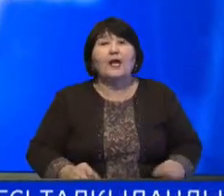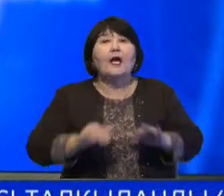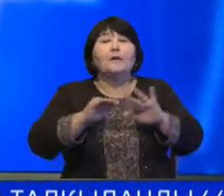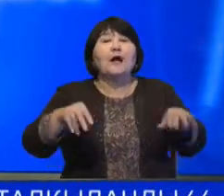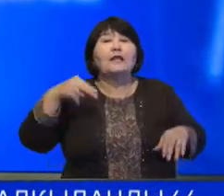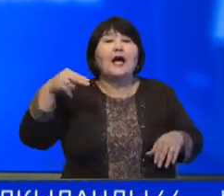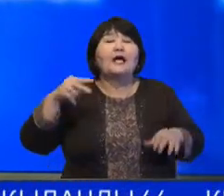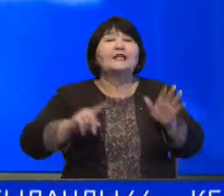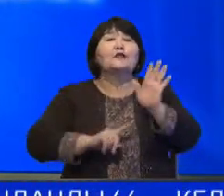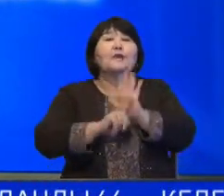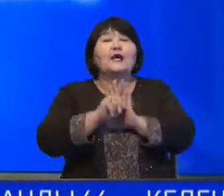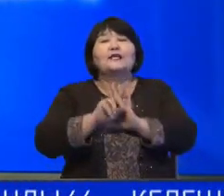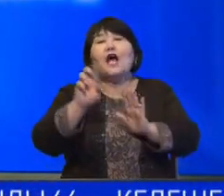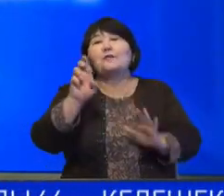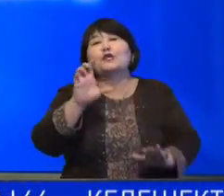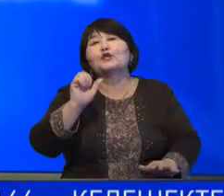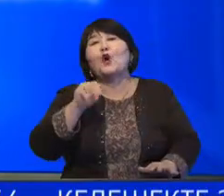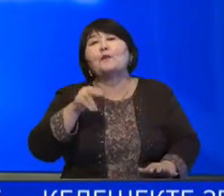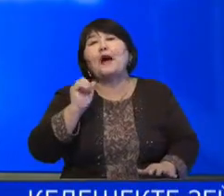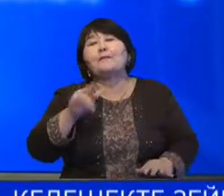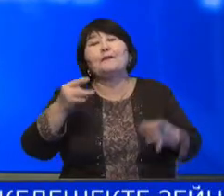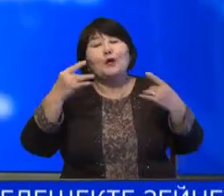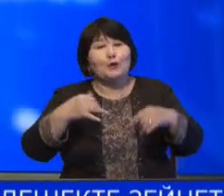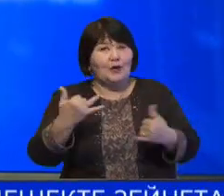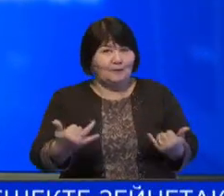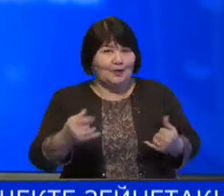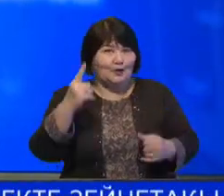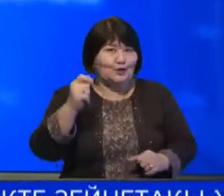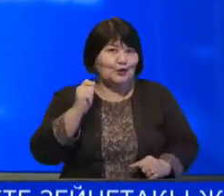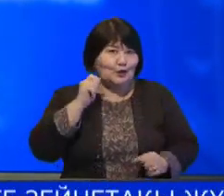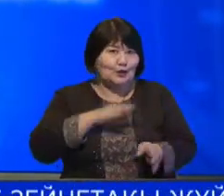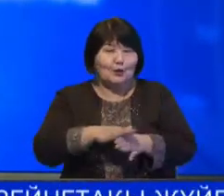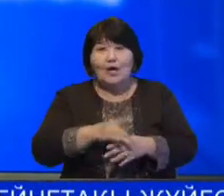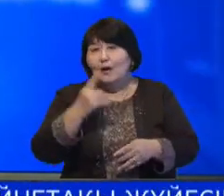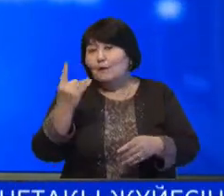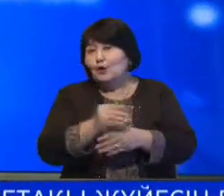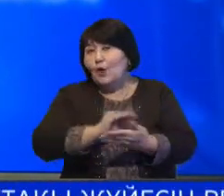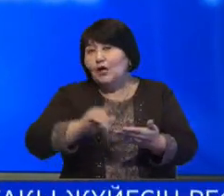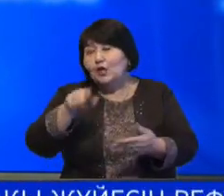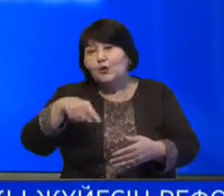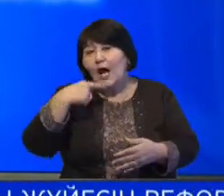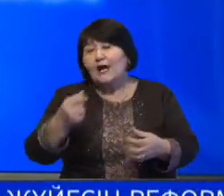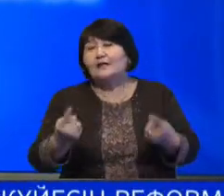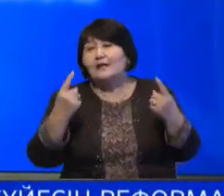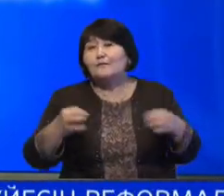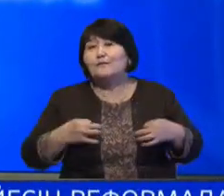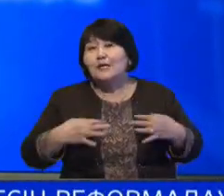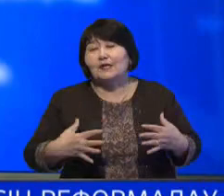Балалар әдебиетінің бәйтерегіне айналған Бердібек Соқпақбаевтың туғанына биыл 100 жыл толды. Бір туар жазушының айтулы